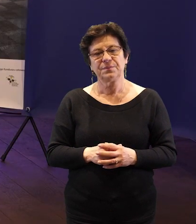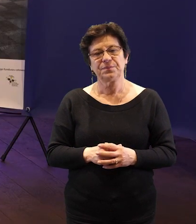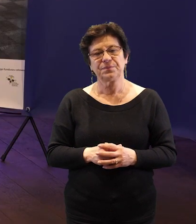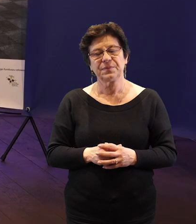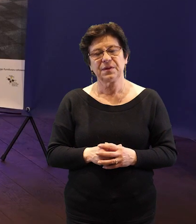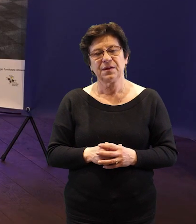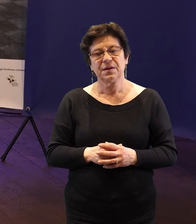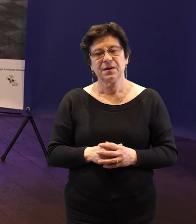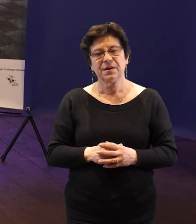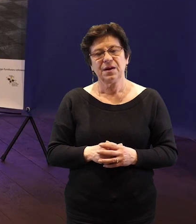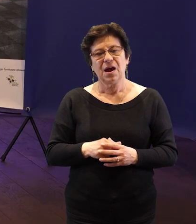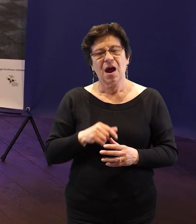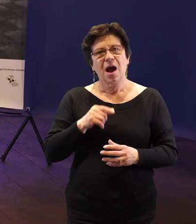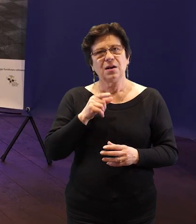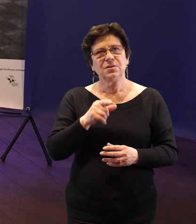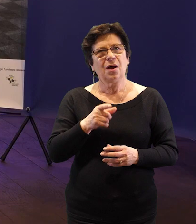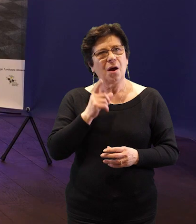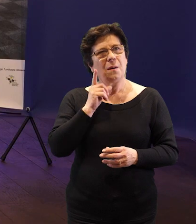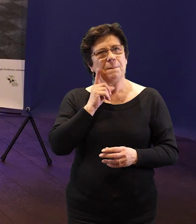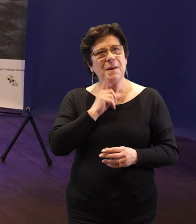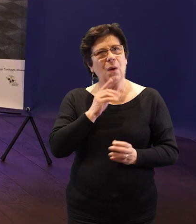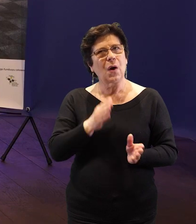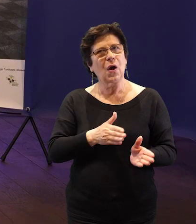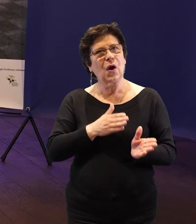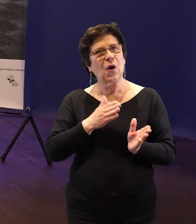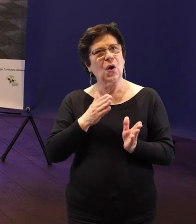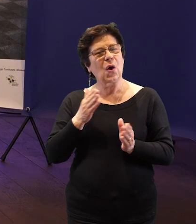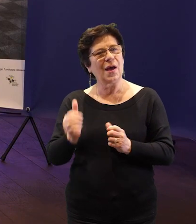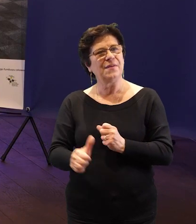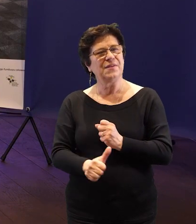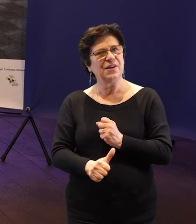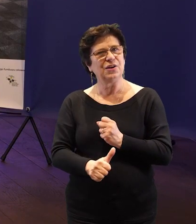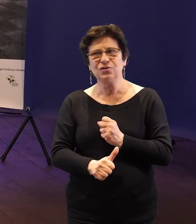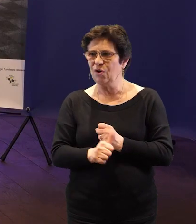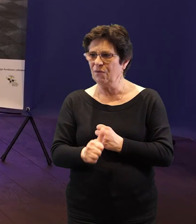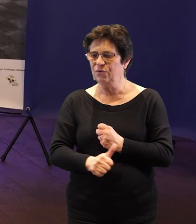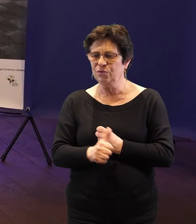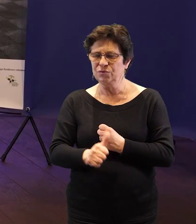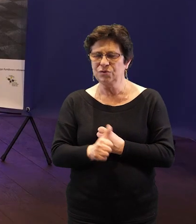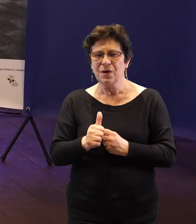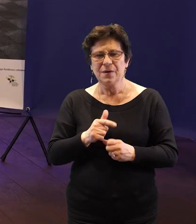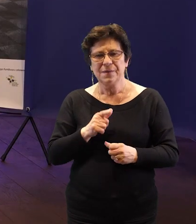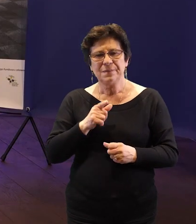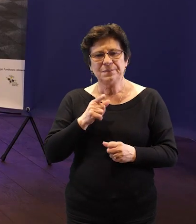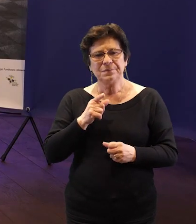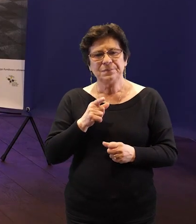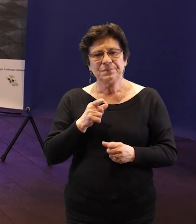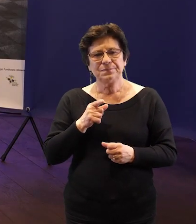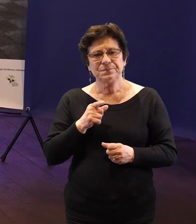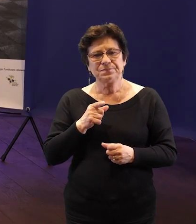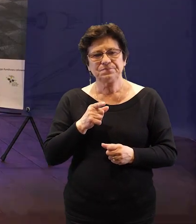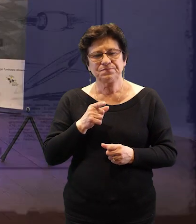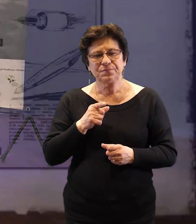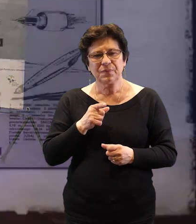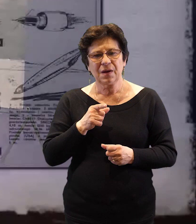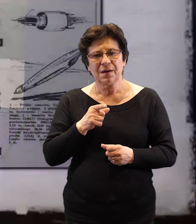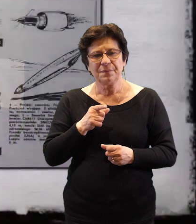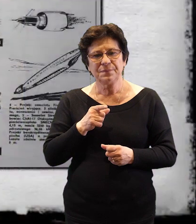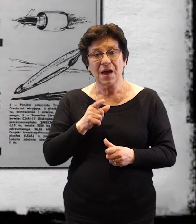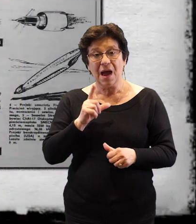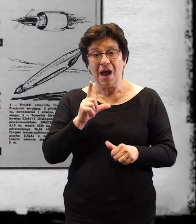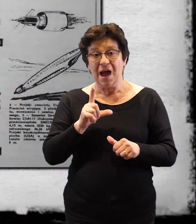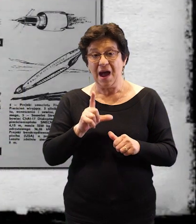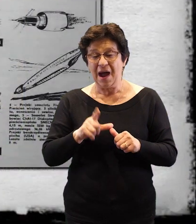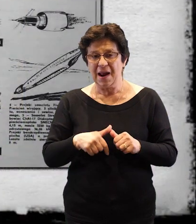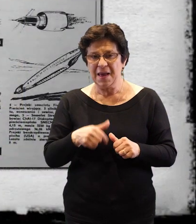Taki też był właśnie kolejny argument, że tak to wyglądało, że te konstrukcje były przejęte, ale